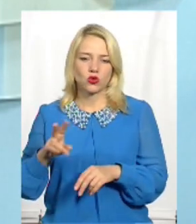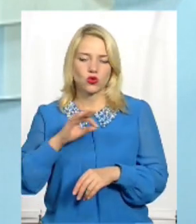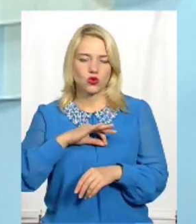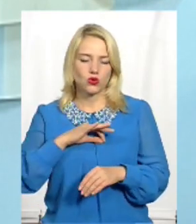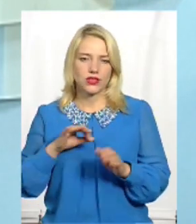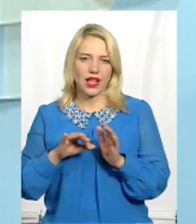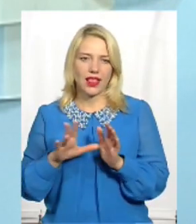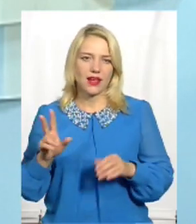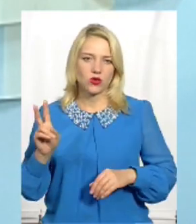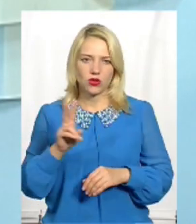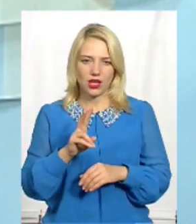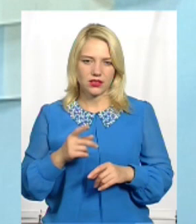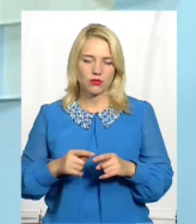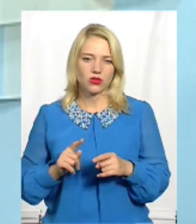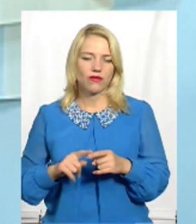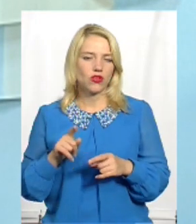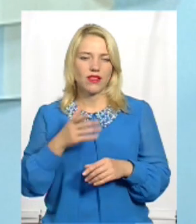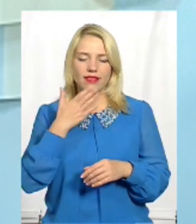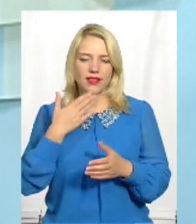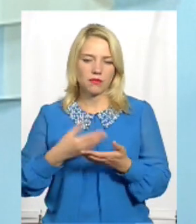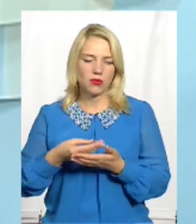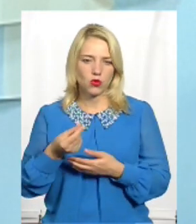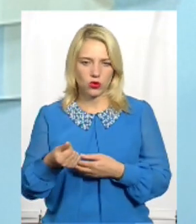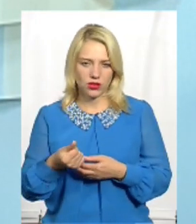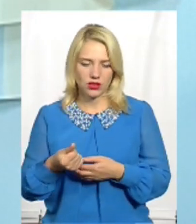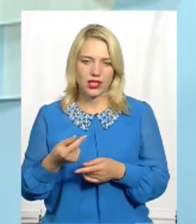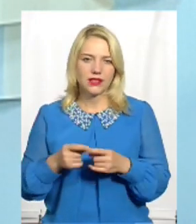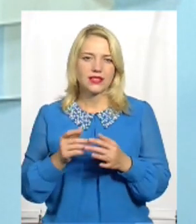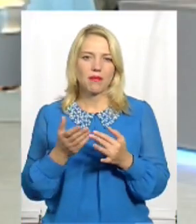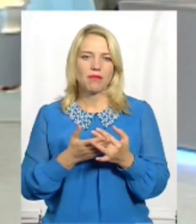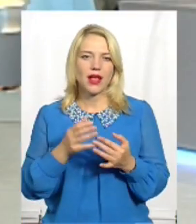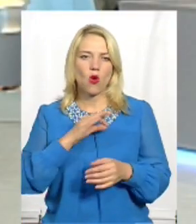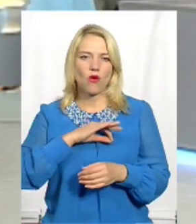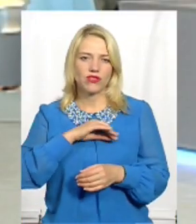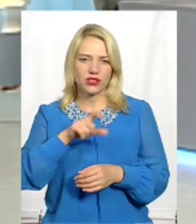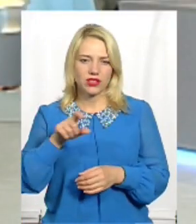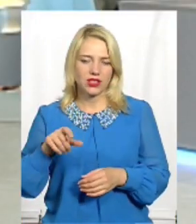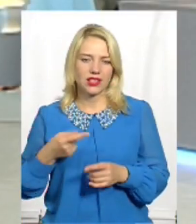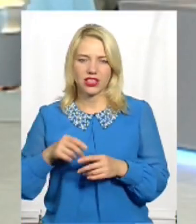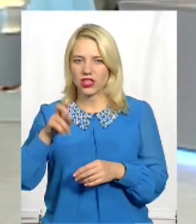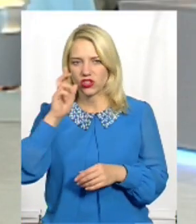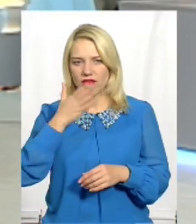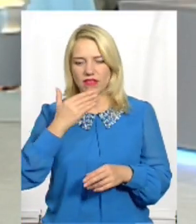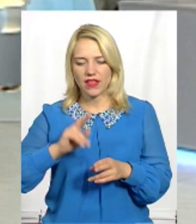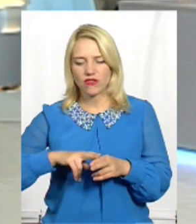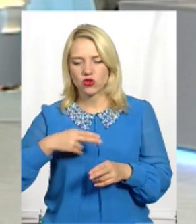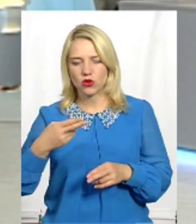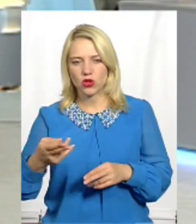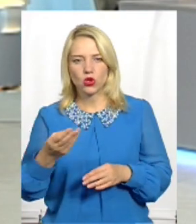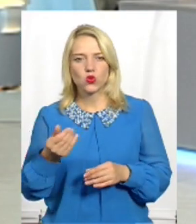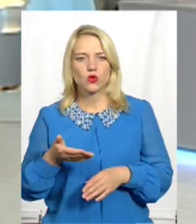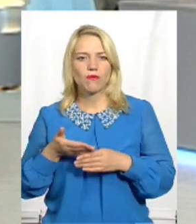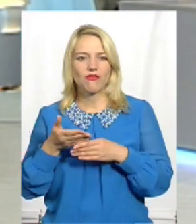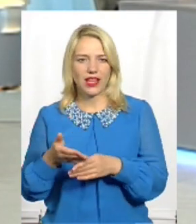електричним транспортом, вони не платять за проїзд. Це пільгові категорії громадян. І держава не відшкодовує містам